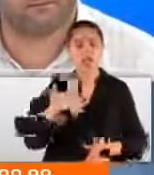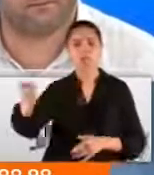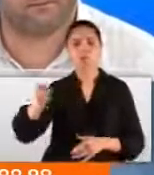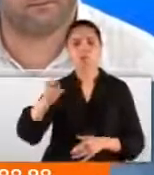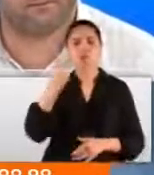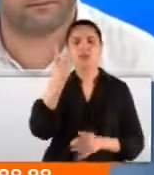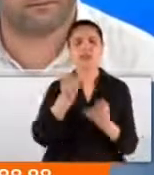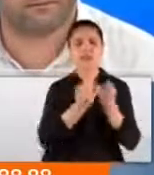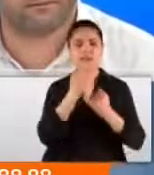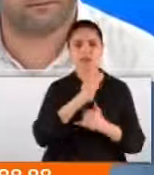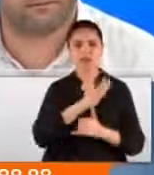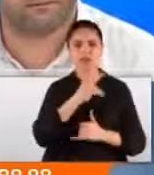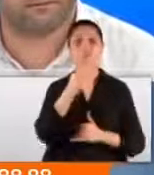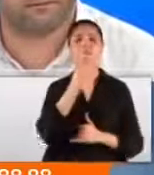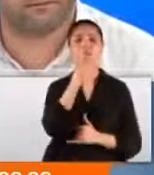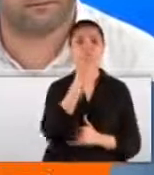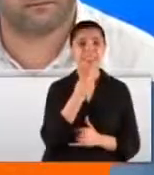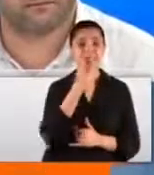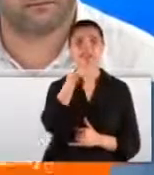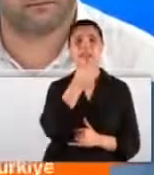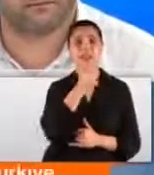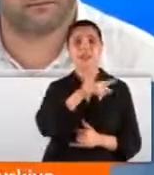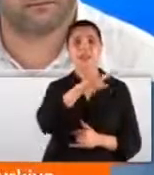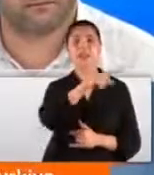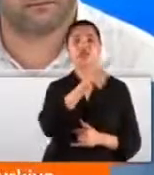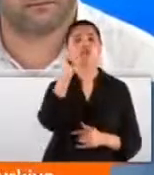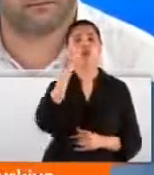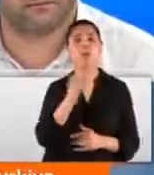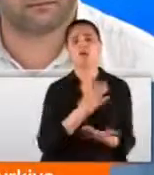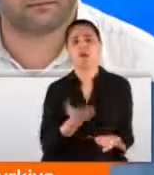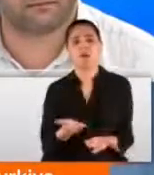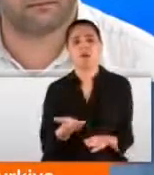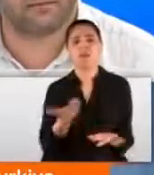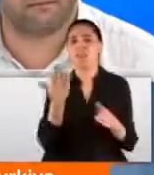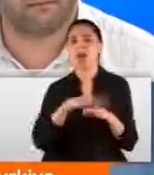tane kardeşi var, bir kız bir erkek ve onlardan şüpheleniliyor.